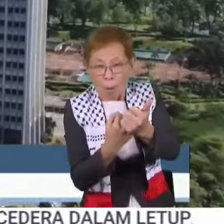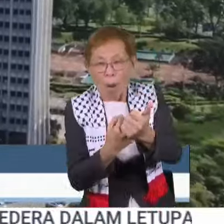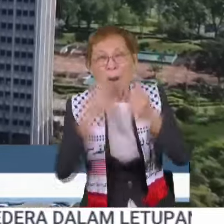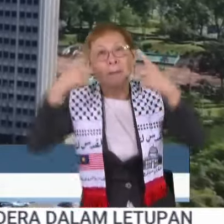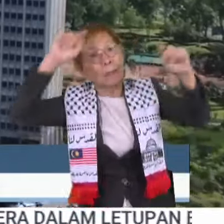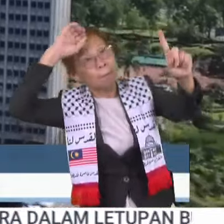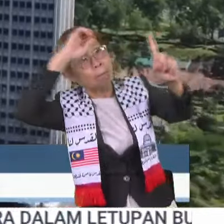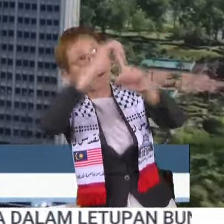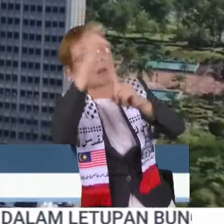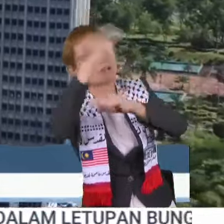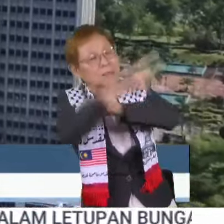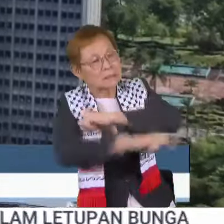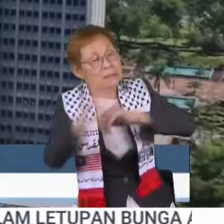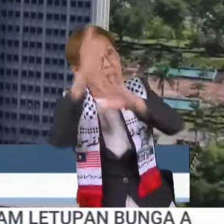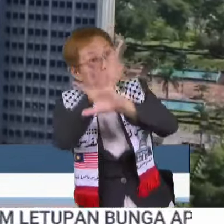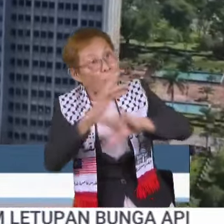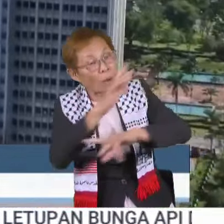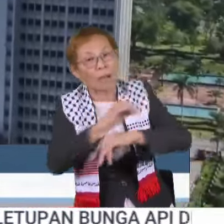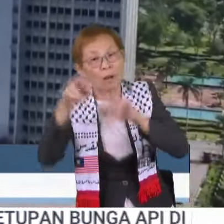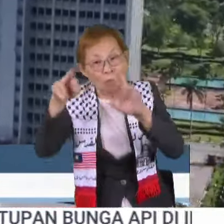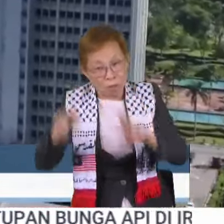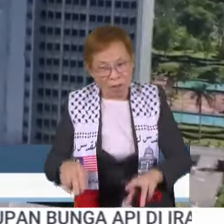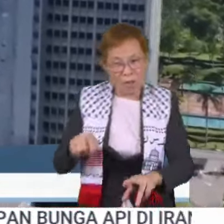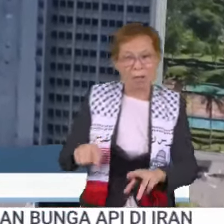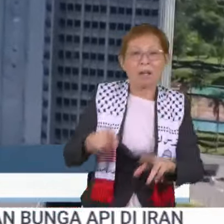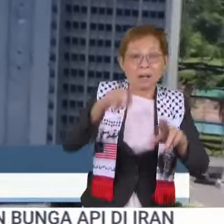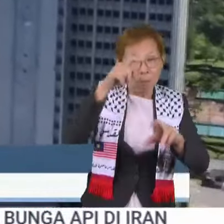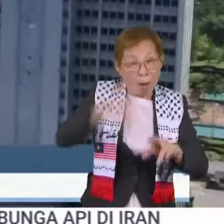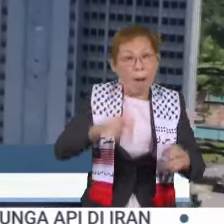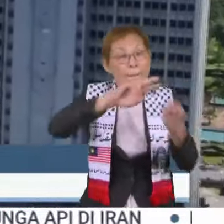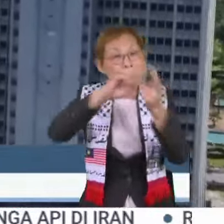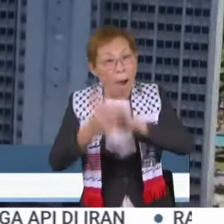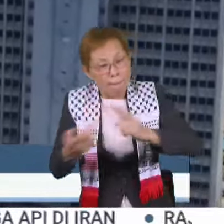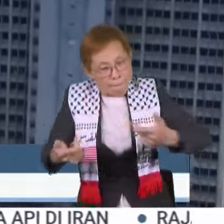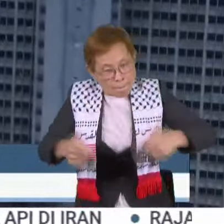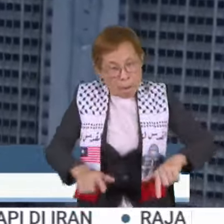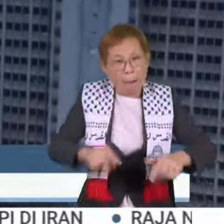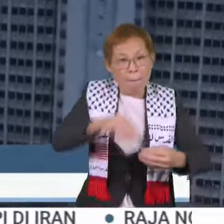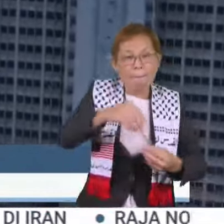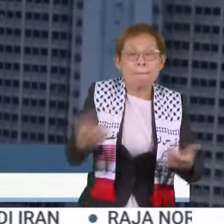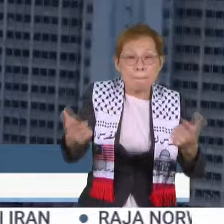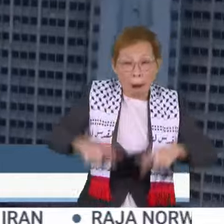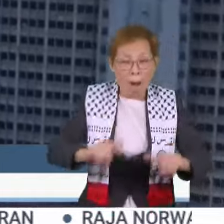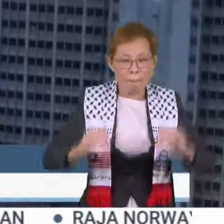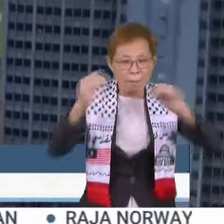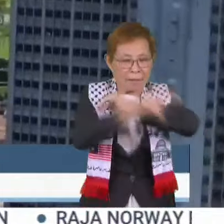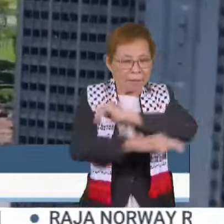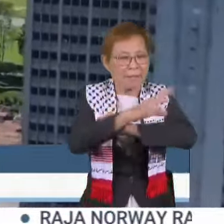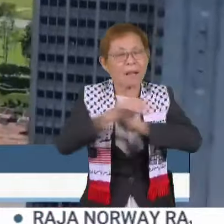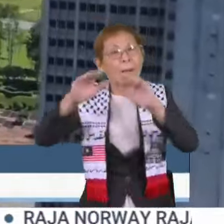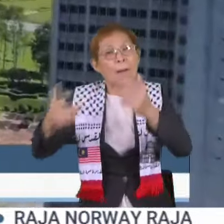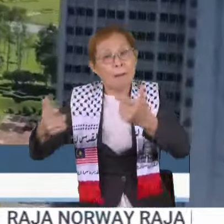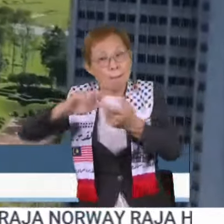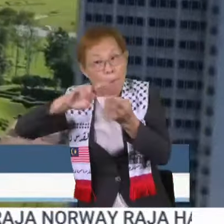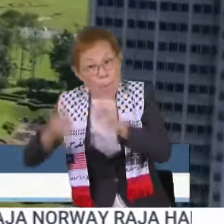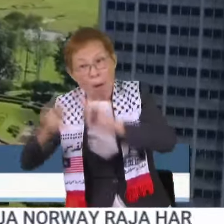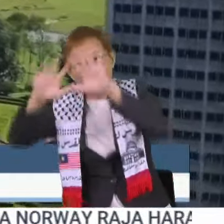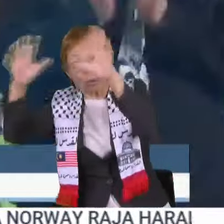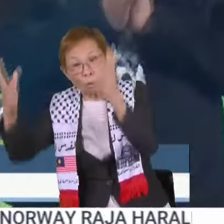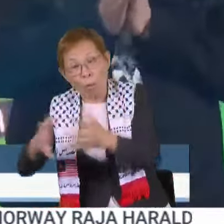mencapai matlamat kerajaan Negeri kerana Ia merupakan perubahan yang bukan sahaja berlaku di peringkat Negeri bahkan Global beliau memberitahu